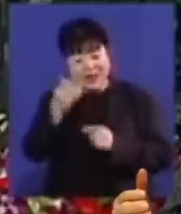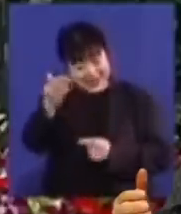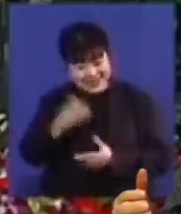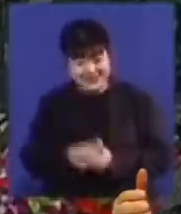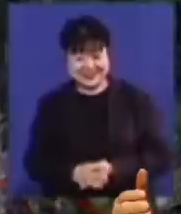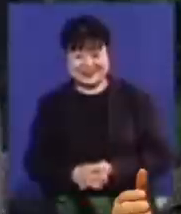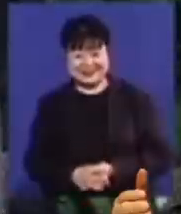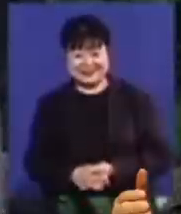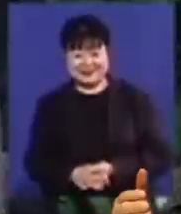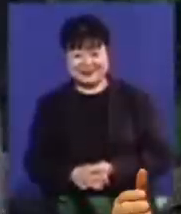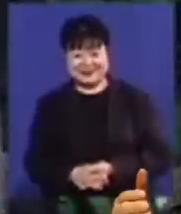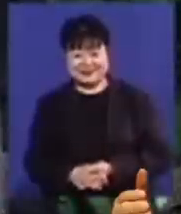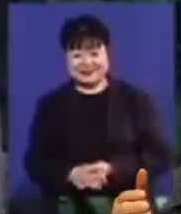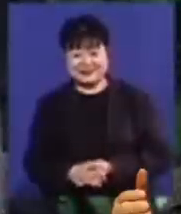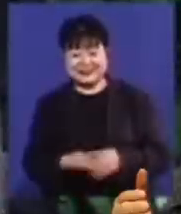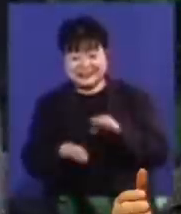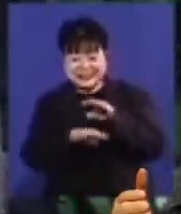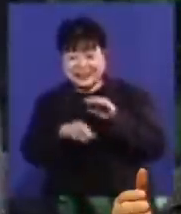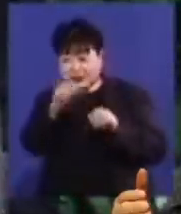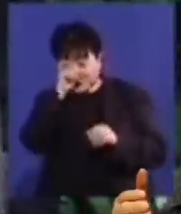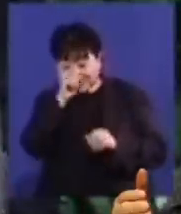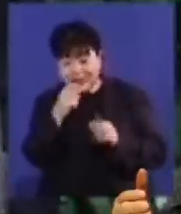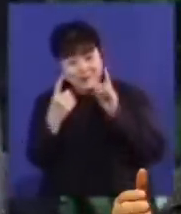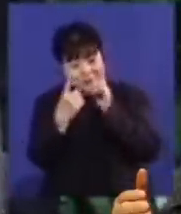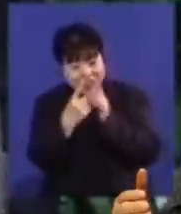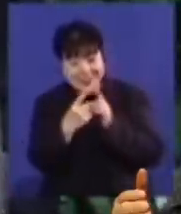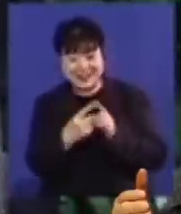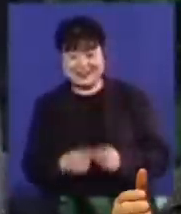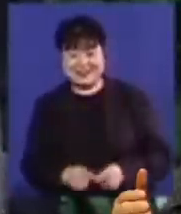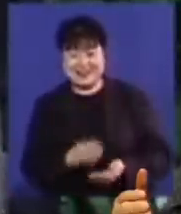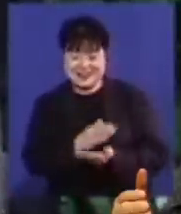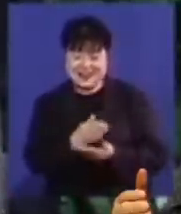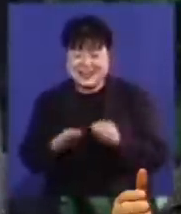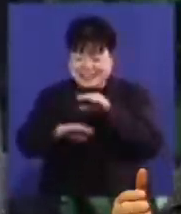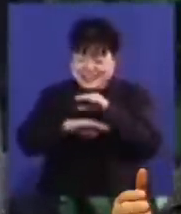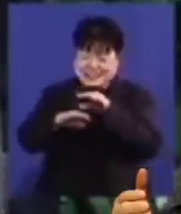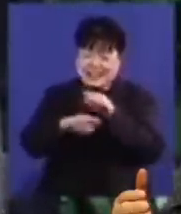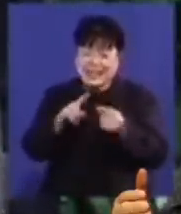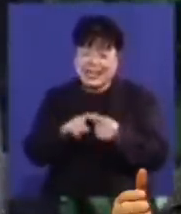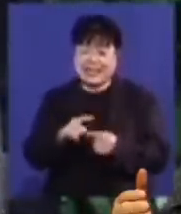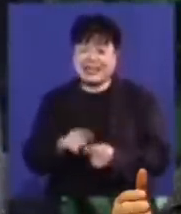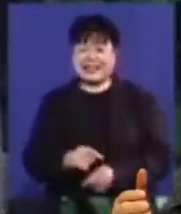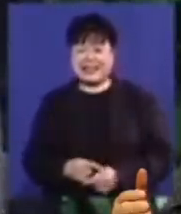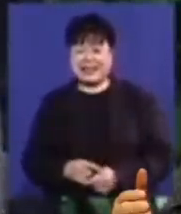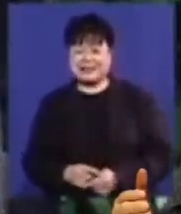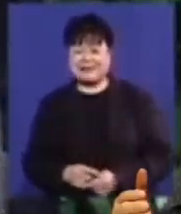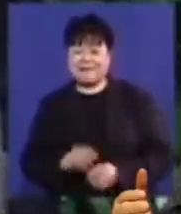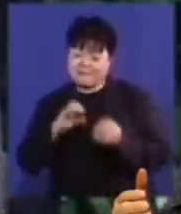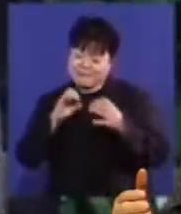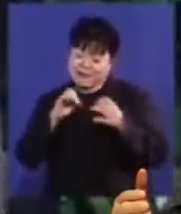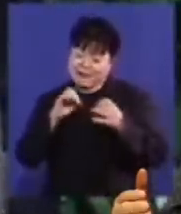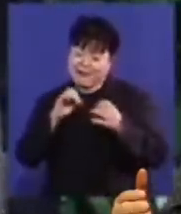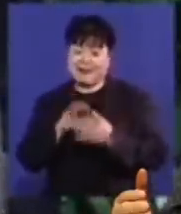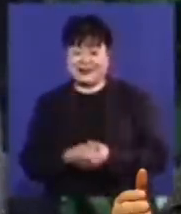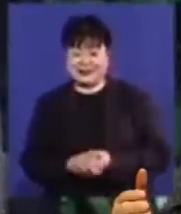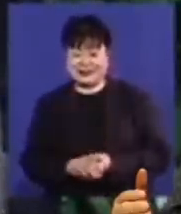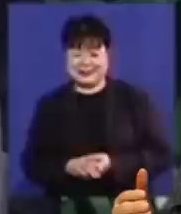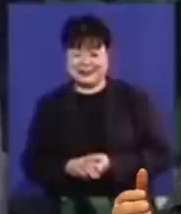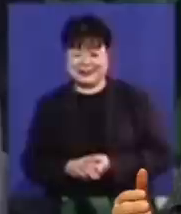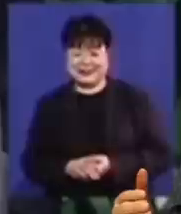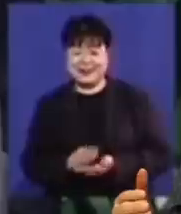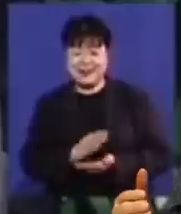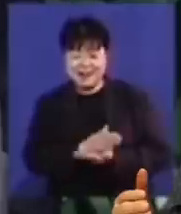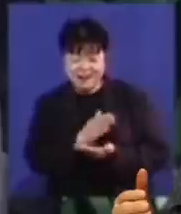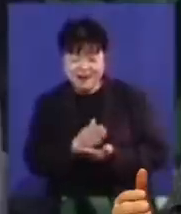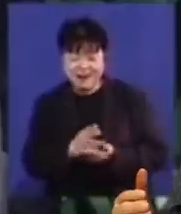것입니다. 자동차 좋아하는 사람 만나보면 온갖 자동차 이야기에 골치가 아픕니다. 현대자동차로부터 시작해서